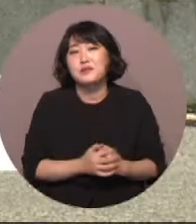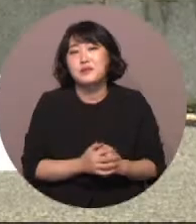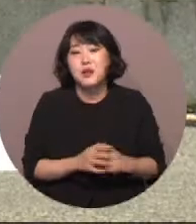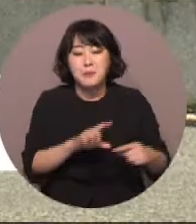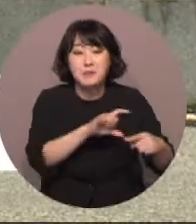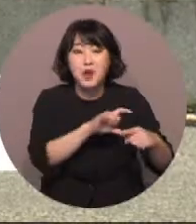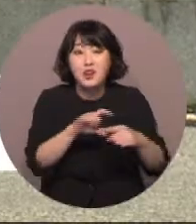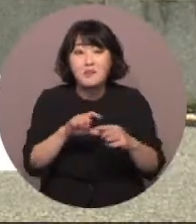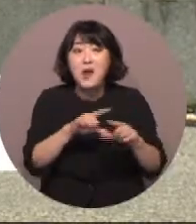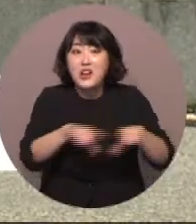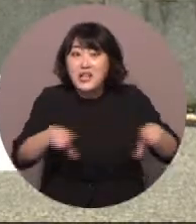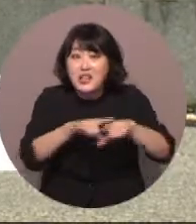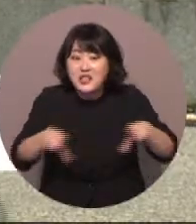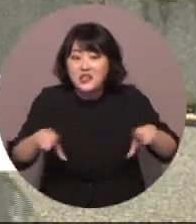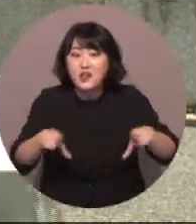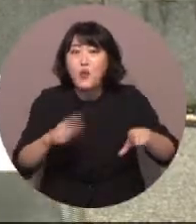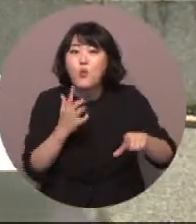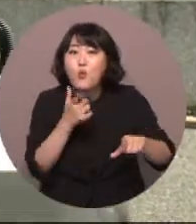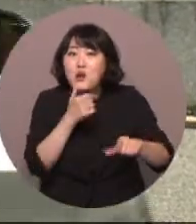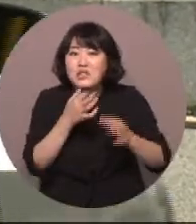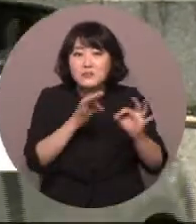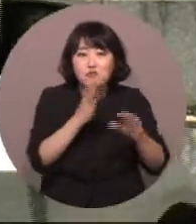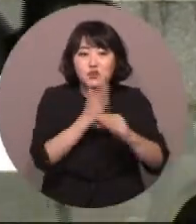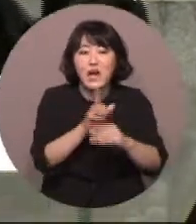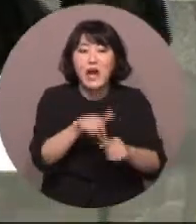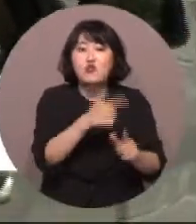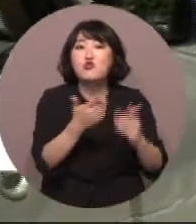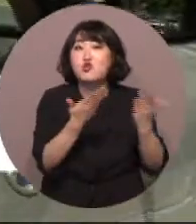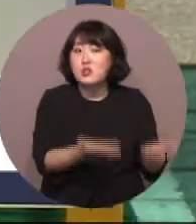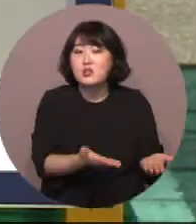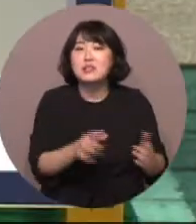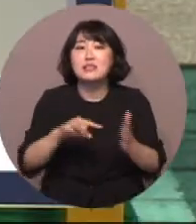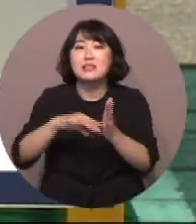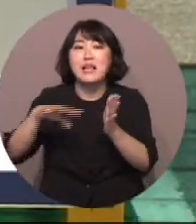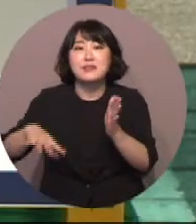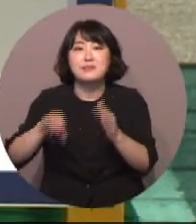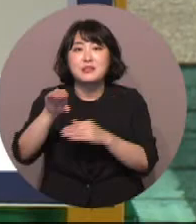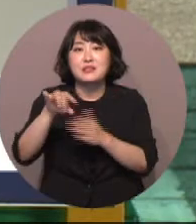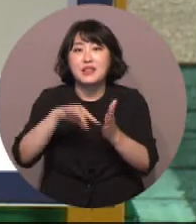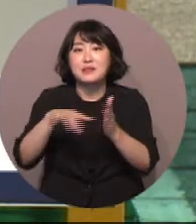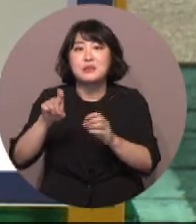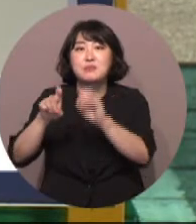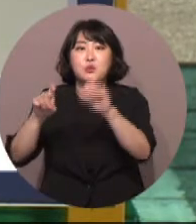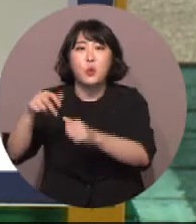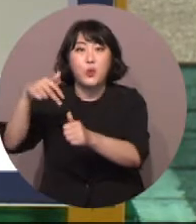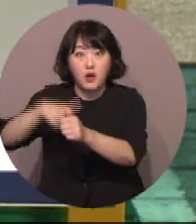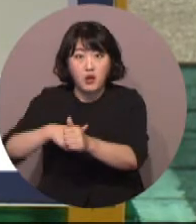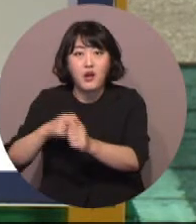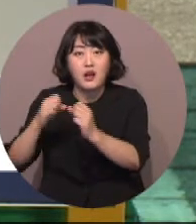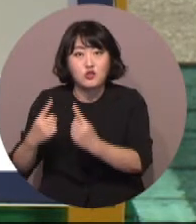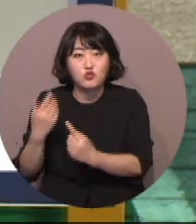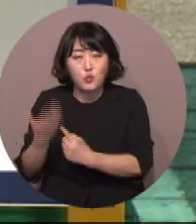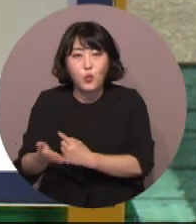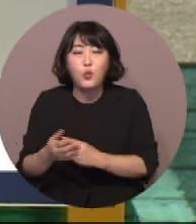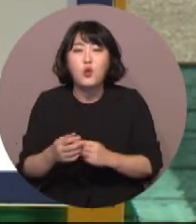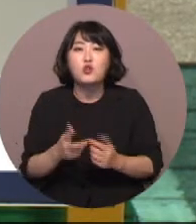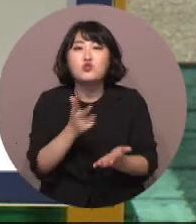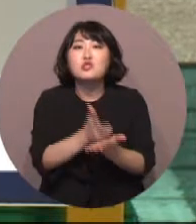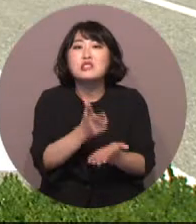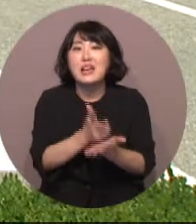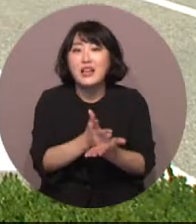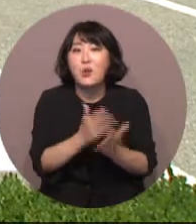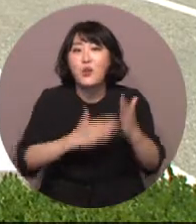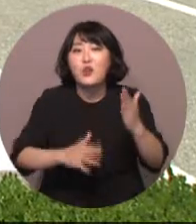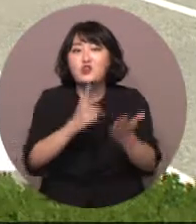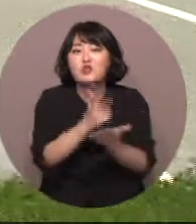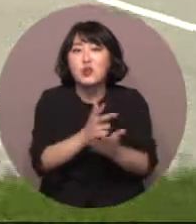평일 중 하루를 정해 승용차를 운행하지 않으면 자동차세 10% 감면을 비롯해 공영주차장 반값 요금 등의 혜택을 받는